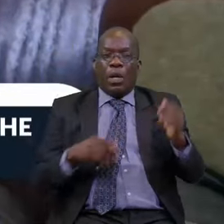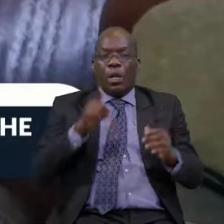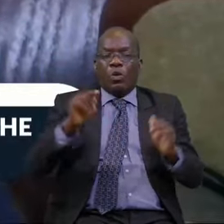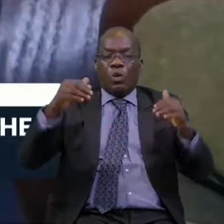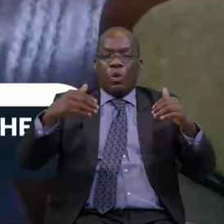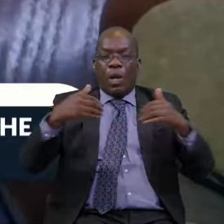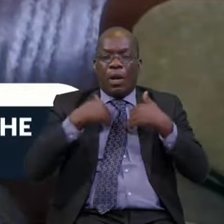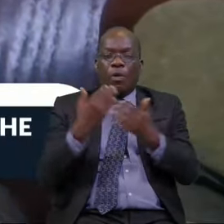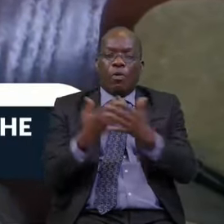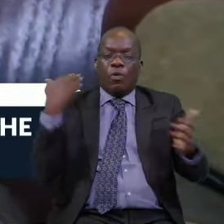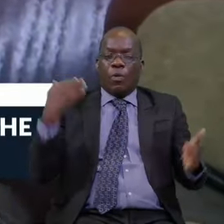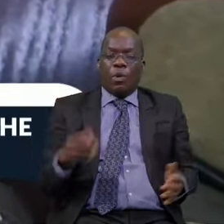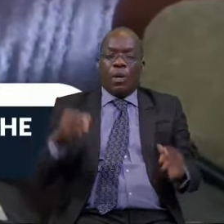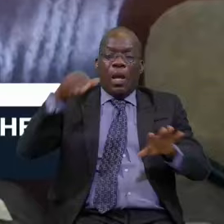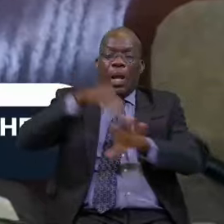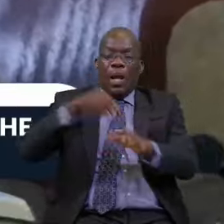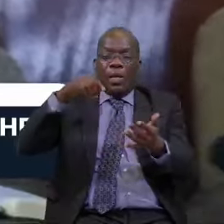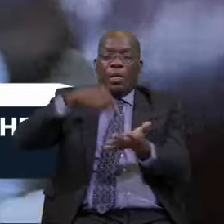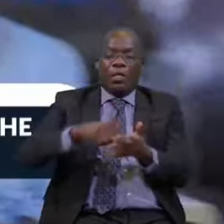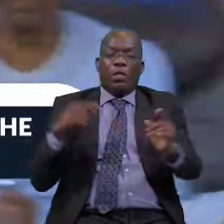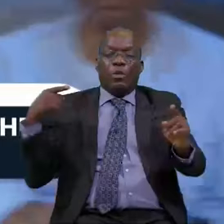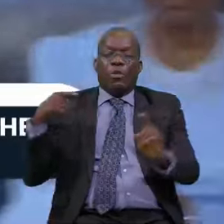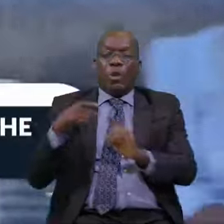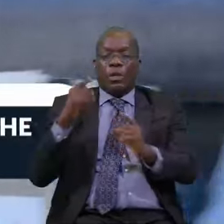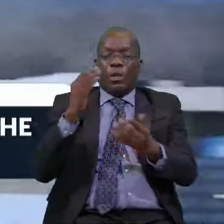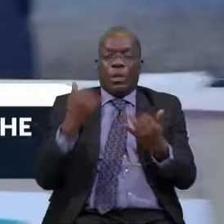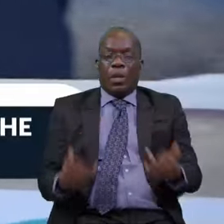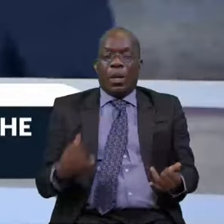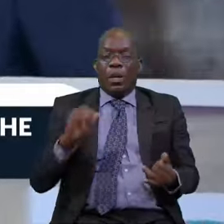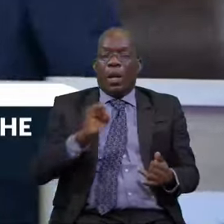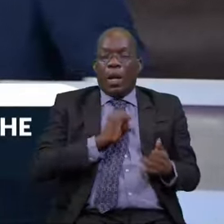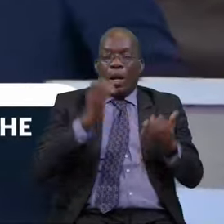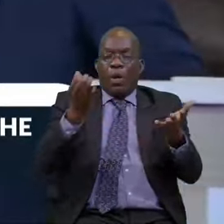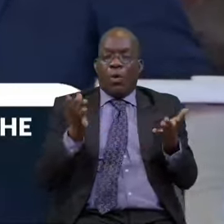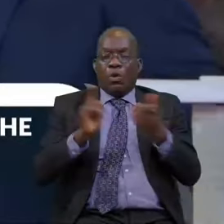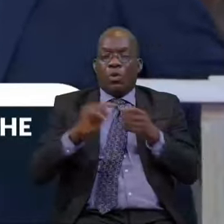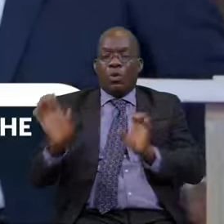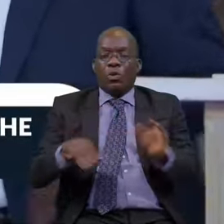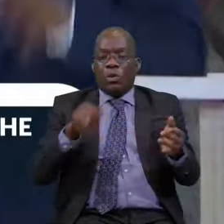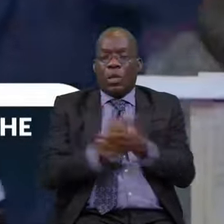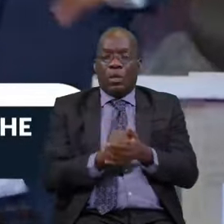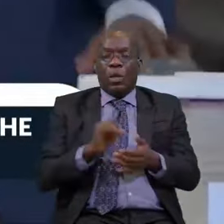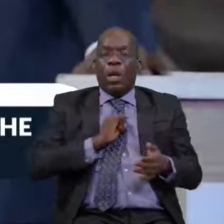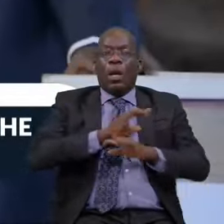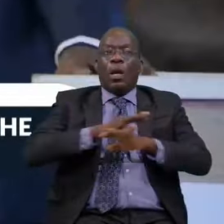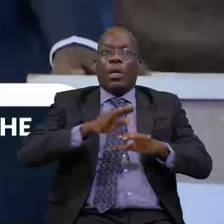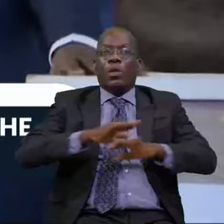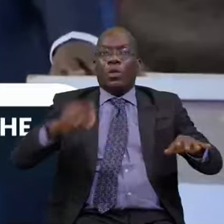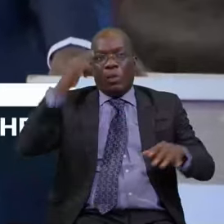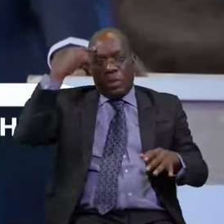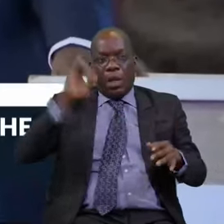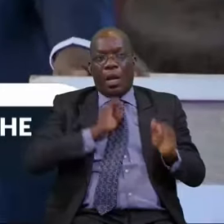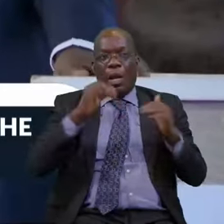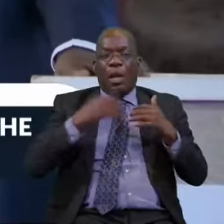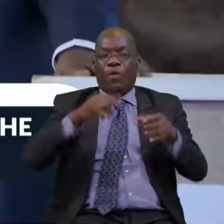vous n'avez expérimenté dans la vie, en ce temps-ci, je vais faire ceci, mais je ne crois pas avoir le